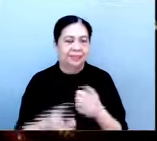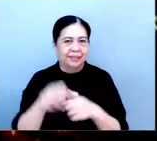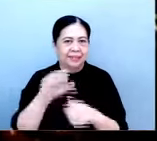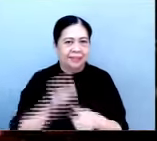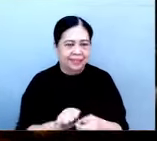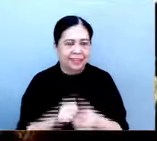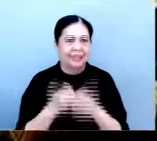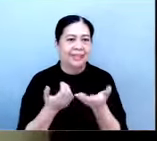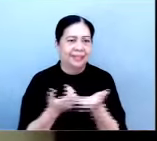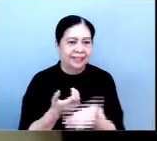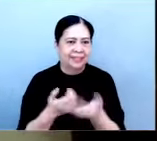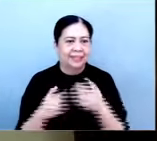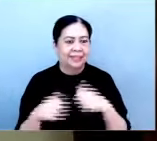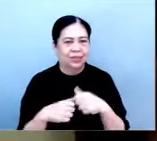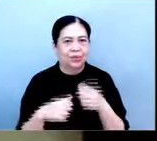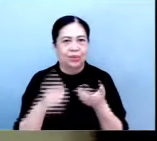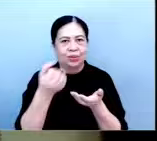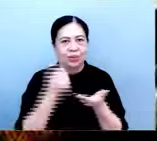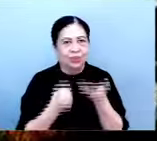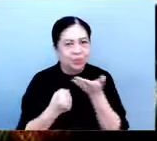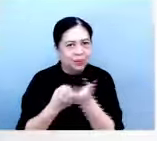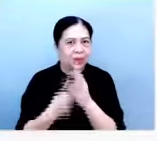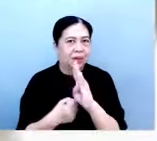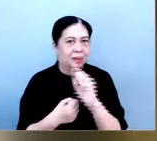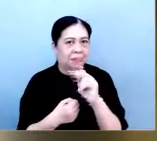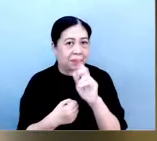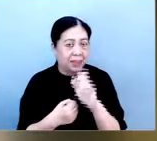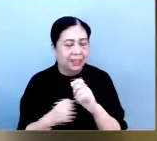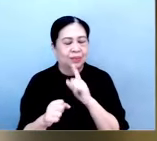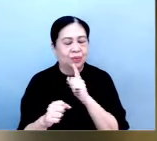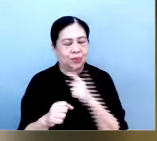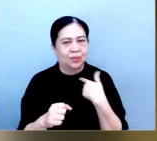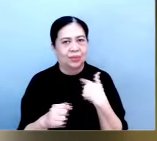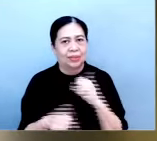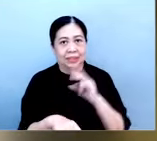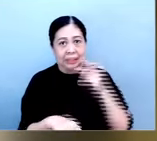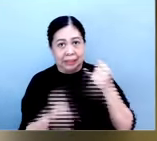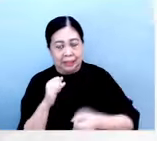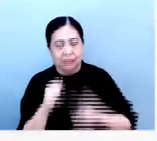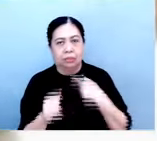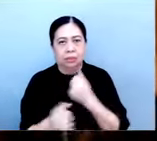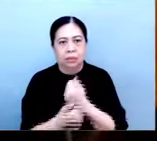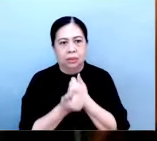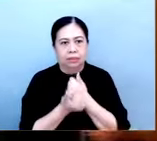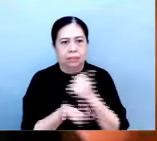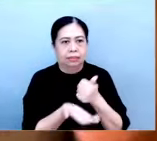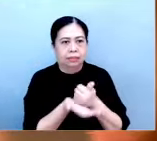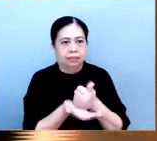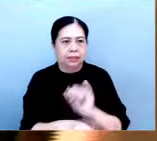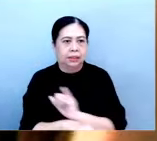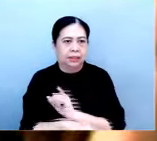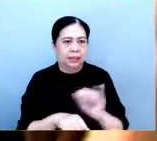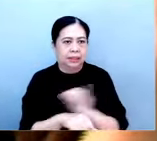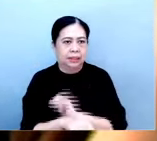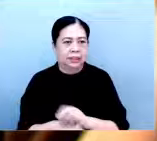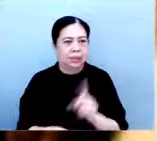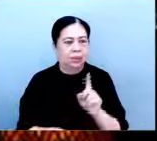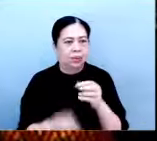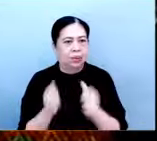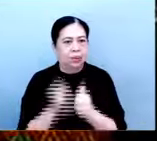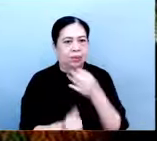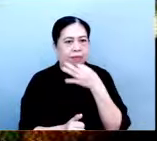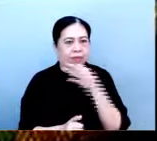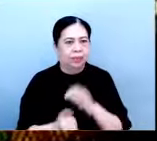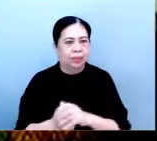dito? Ay, dito kami nag-i-bake kami. Yung mga anak ko, lalo nang yung bunso ko, napakasipag nung tumulong sa akin. Anong pinaka-favorite mo na